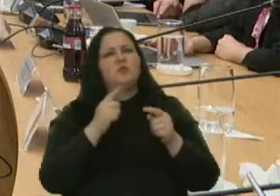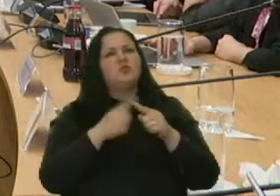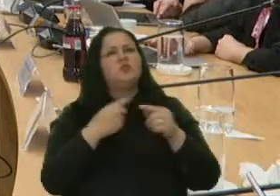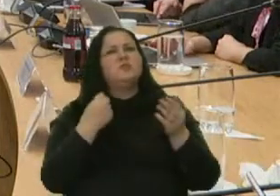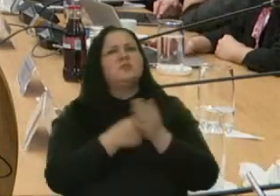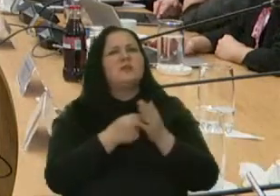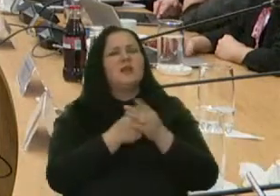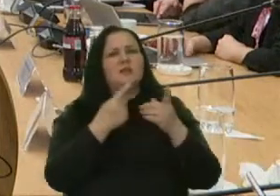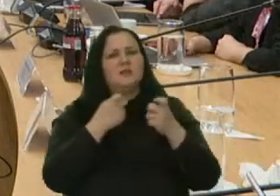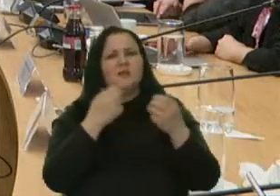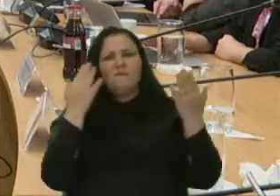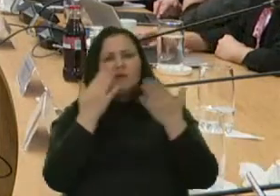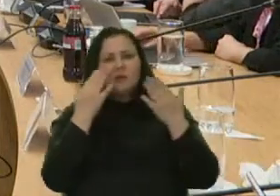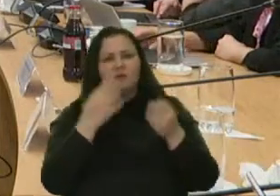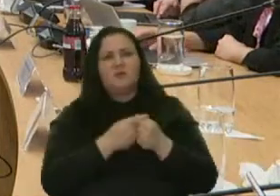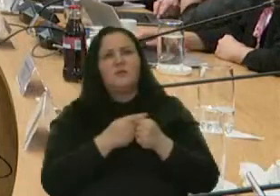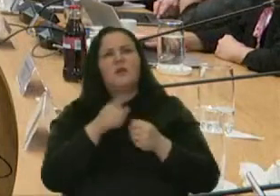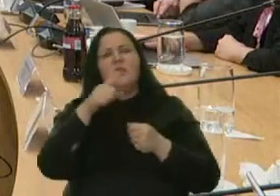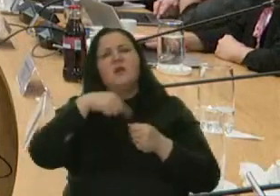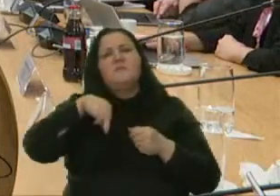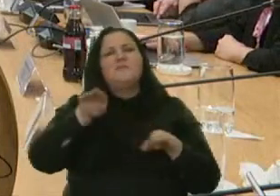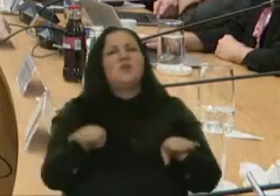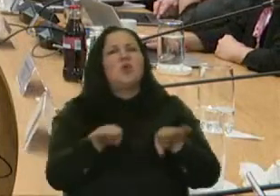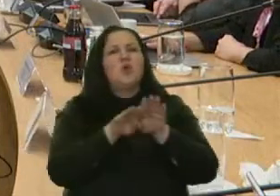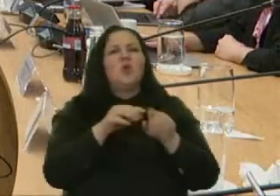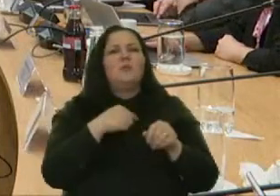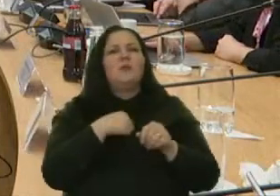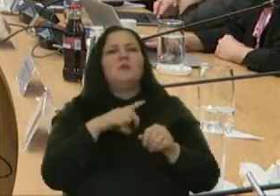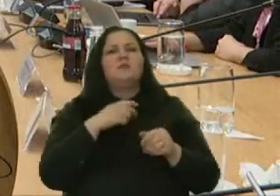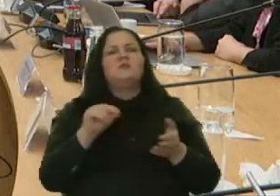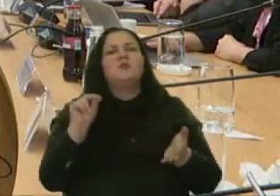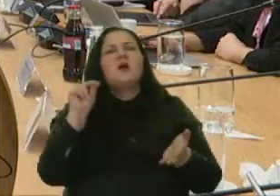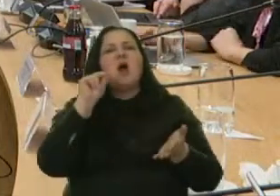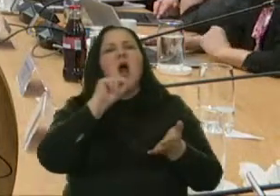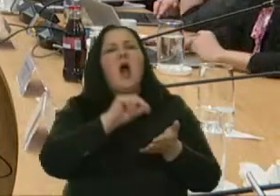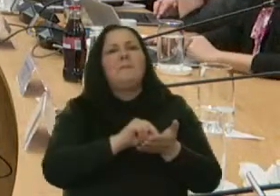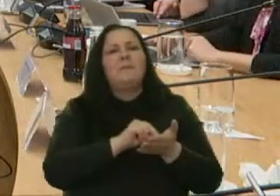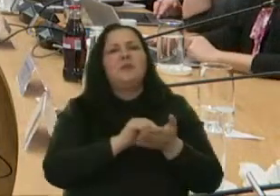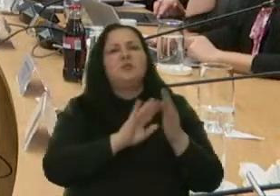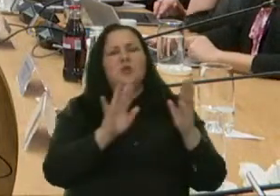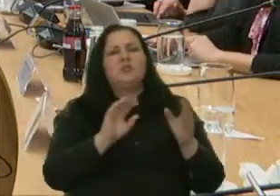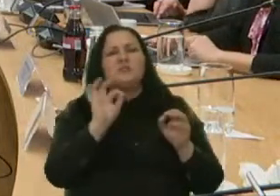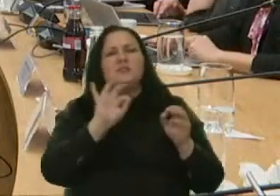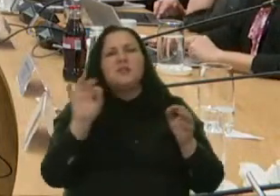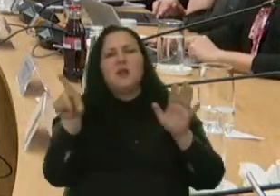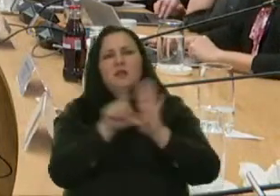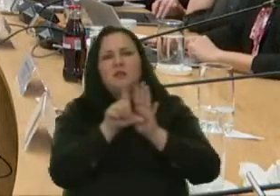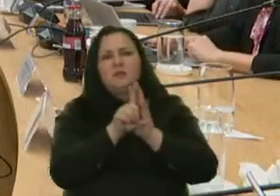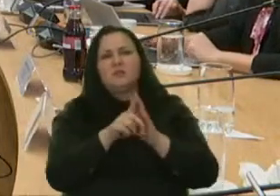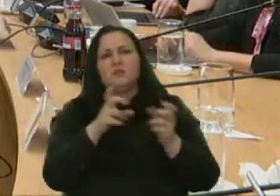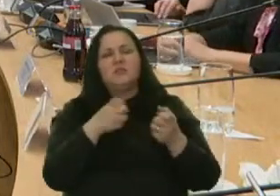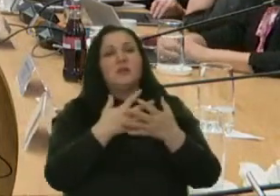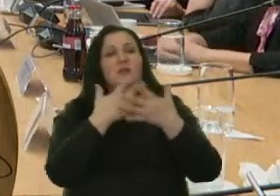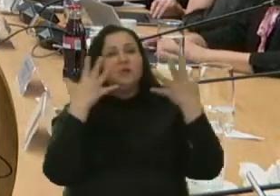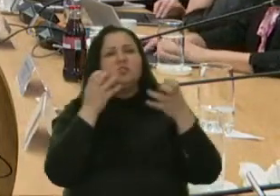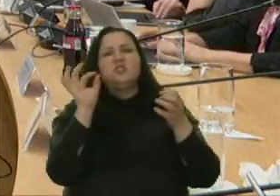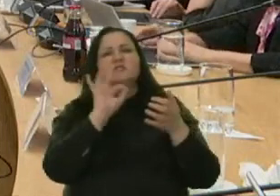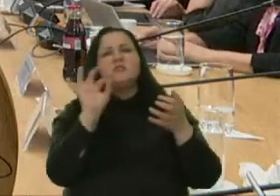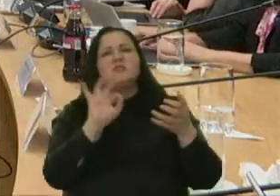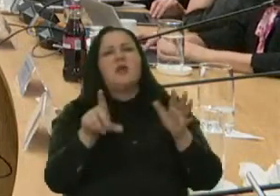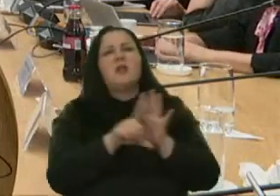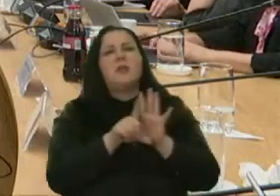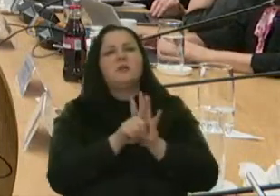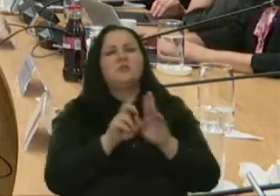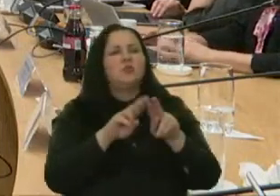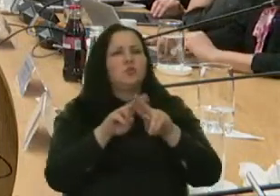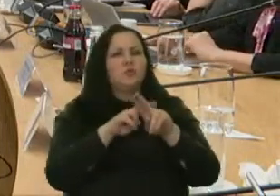din învățământ că aici colegii mei nu pot face altceva decât să aplice ce scrie în lege și asta Aș vrea să lămurim ce scrie în lege Cum se